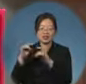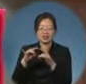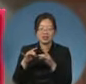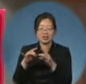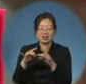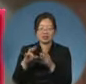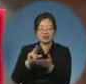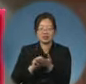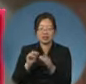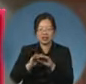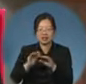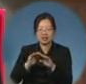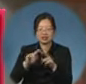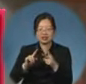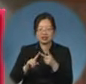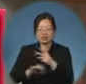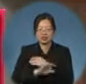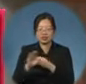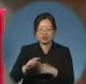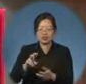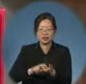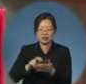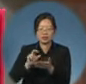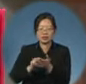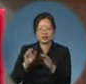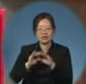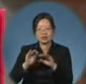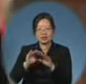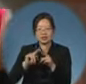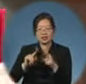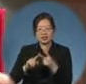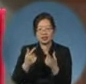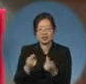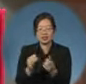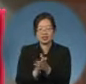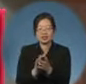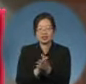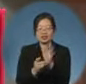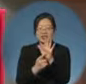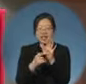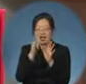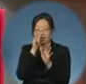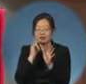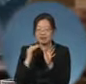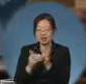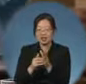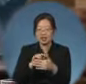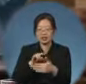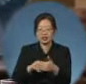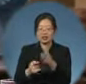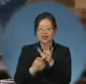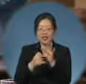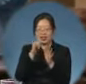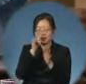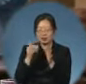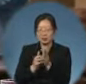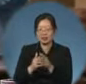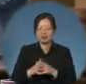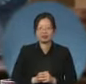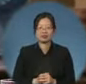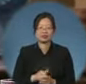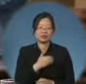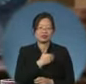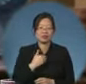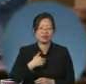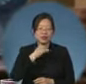풀거나 지금 우리의 불안 문제를 풀거나 그런 친구들이 나온다고 생각하거든요 그 속에서 나온 옥에서 나오죠